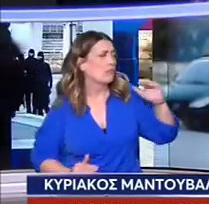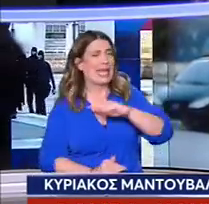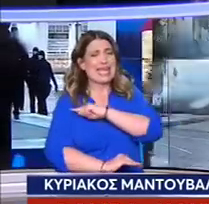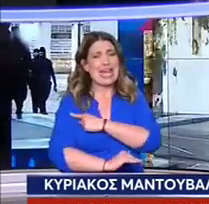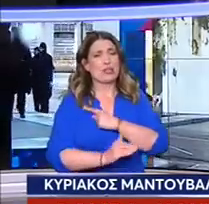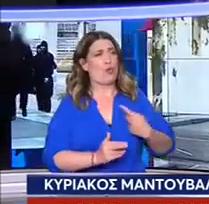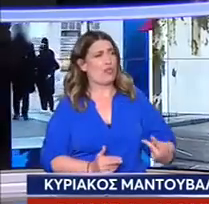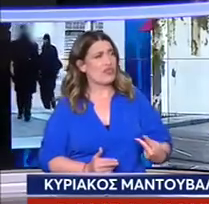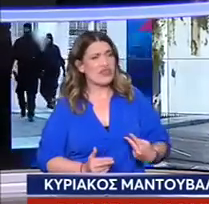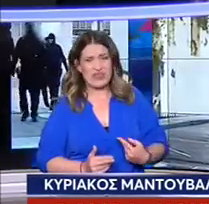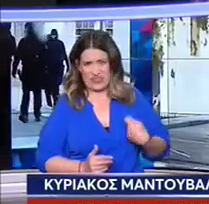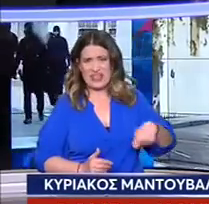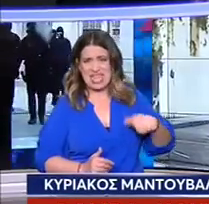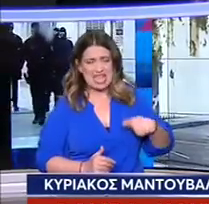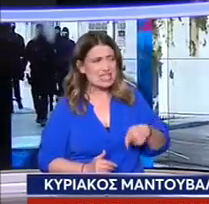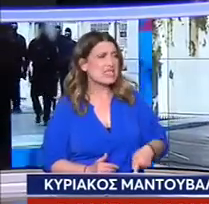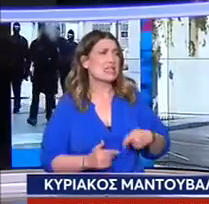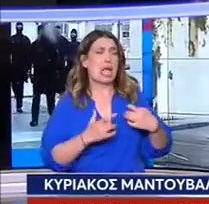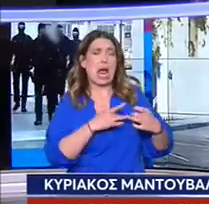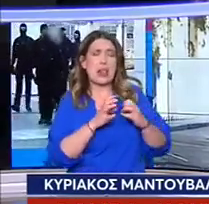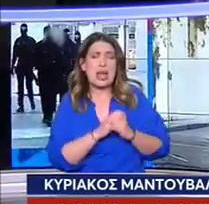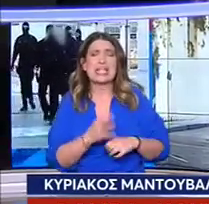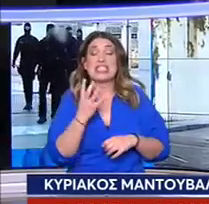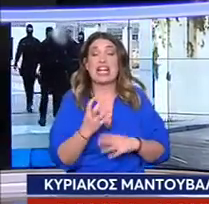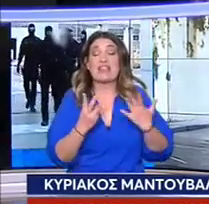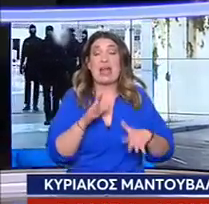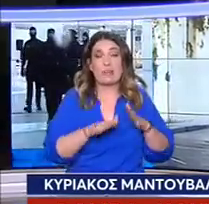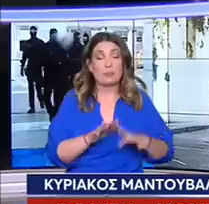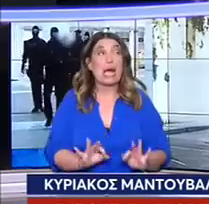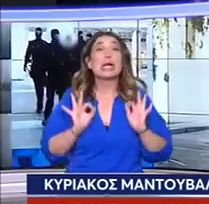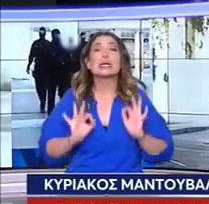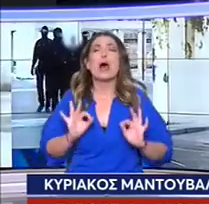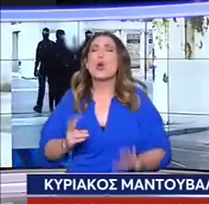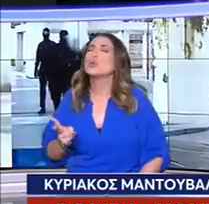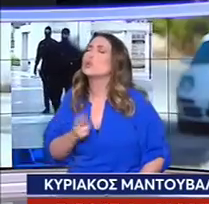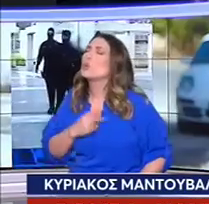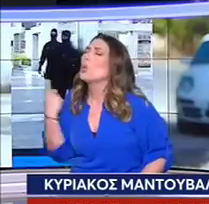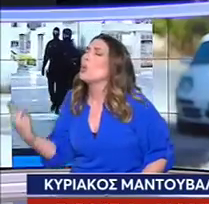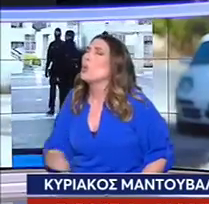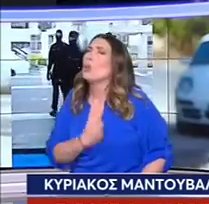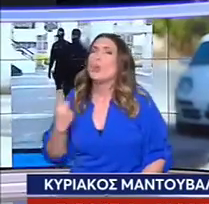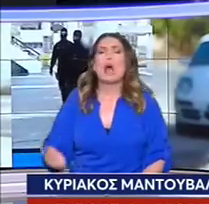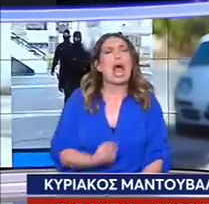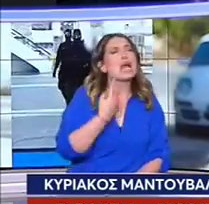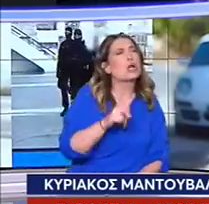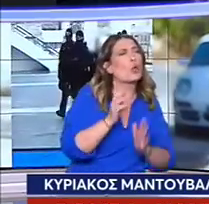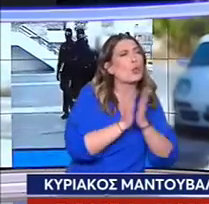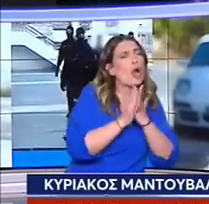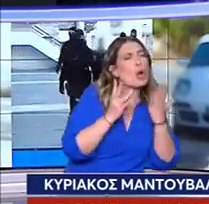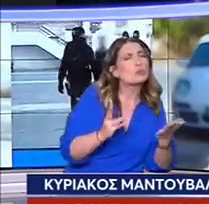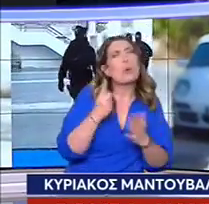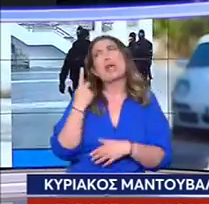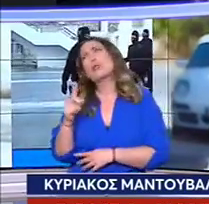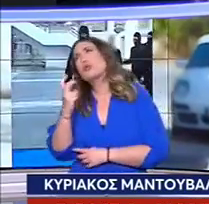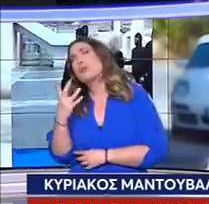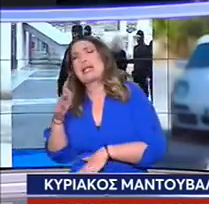47 γραμμάρια, ενώ το φυσιολογικό βάρος για αυτά τα κιλά και για αυτή την ηλικία είναι από 118 μέχρι 125 γραμμάρια,